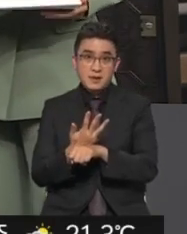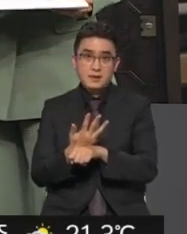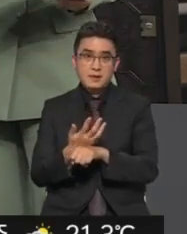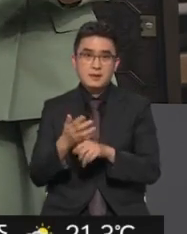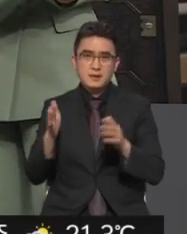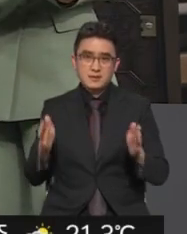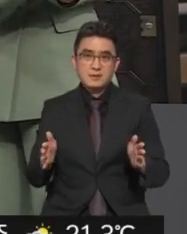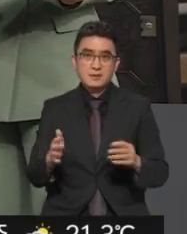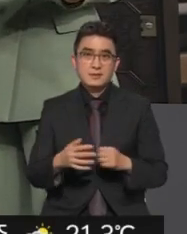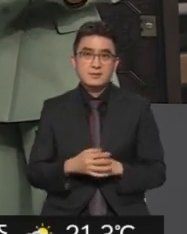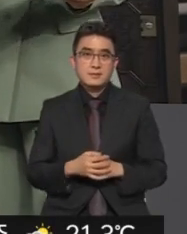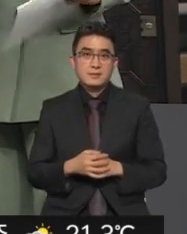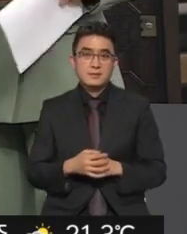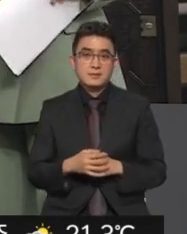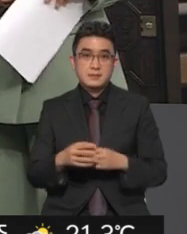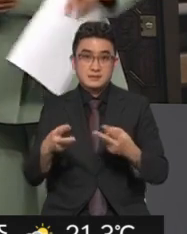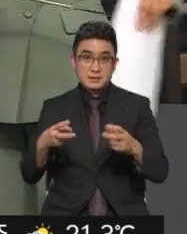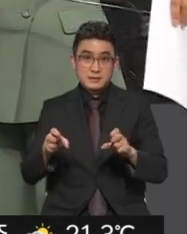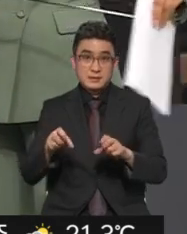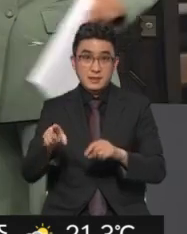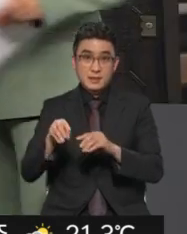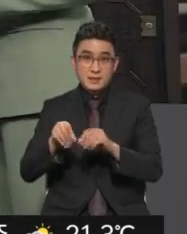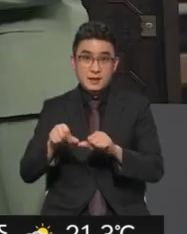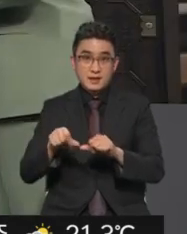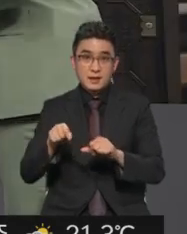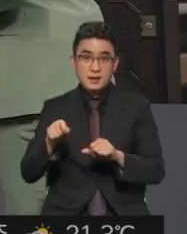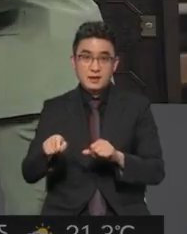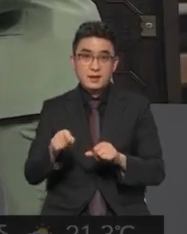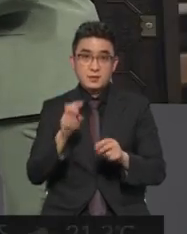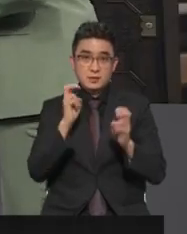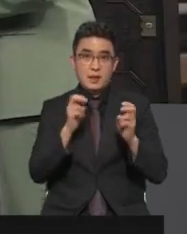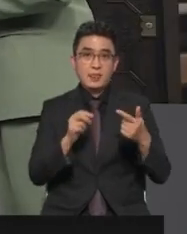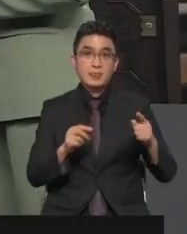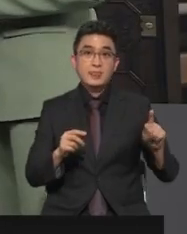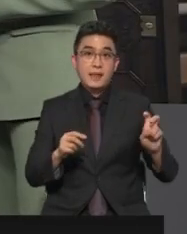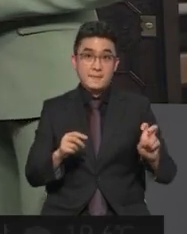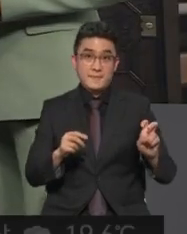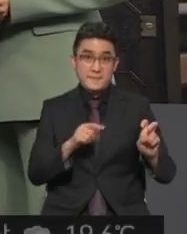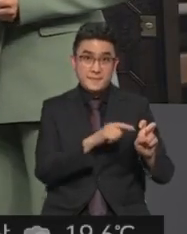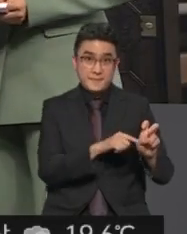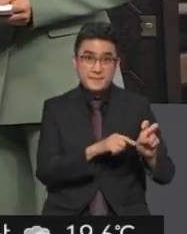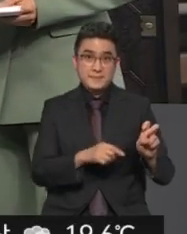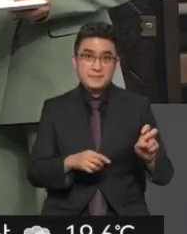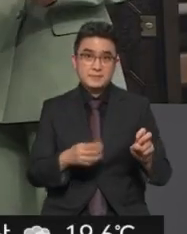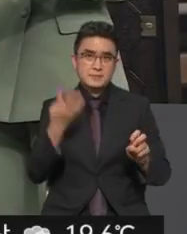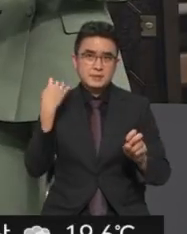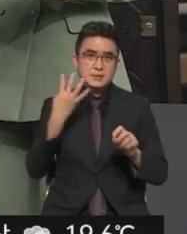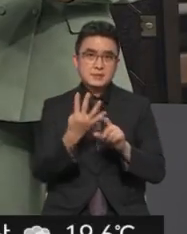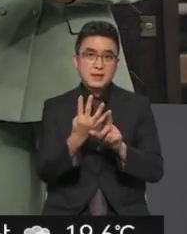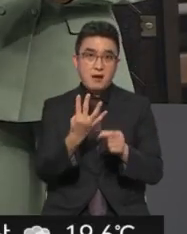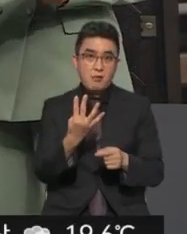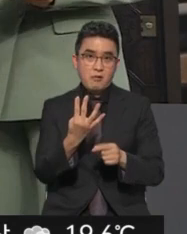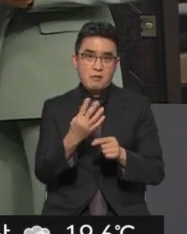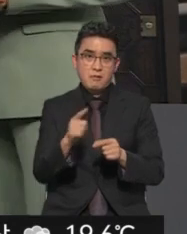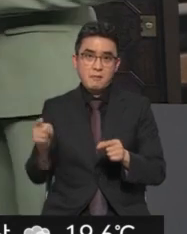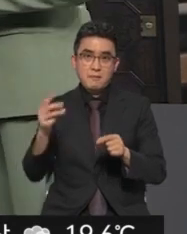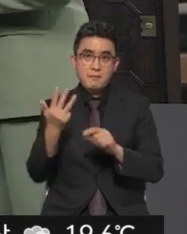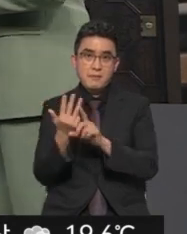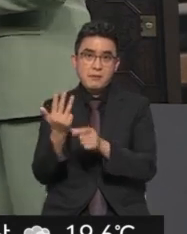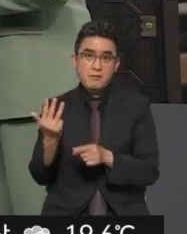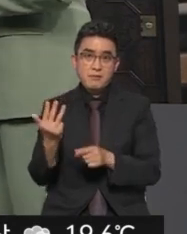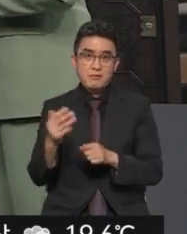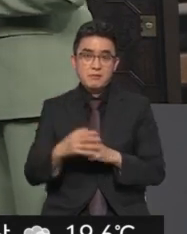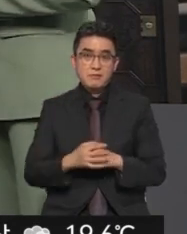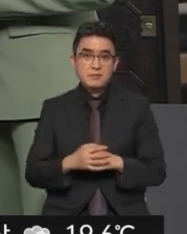바죠이 대장동 민간개발업자 나목 변호사로부터 지난해 4월에서 8월 사이에 4번에 걸쳐서